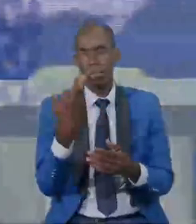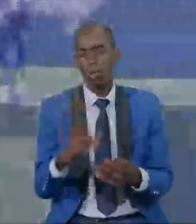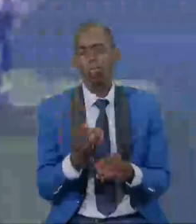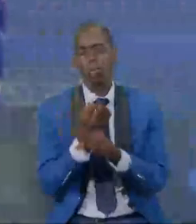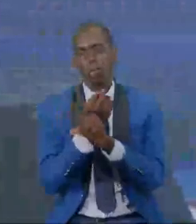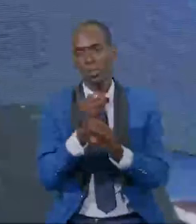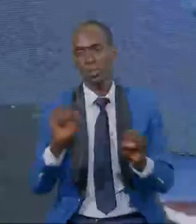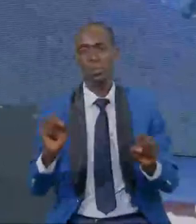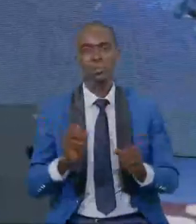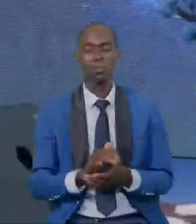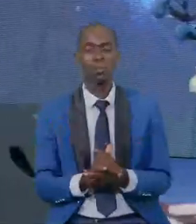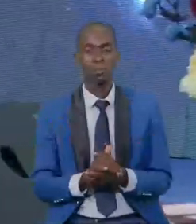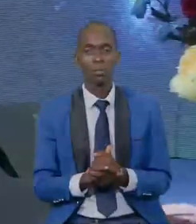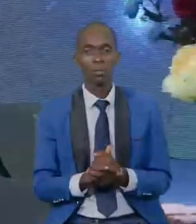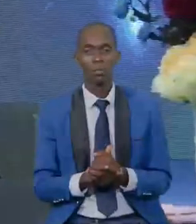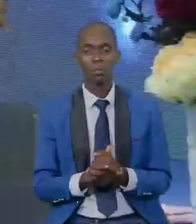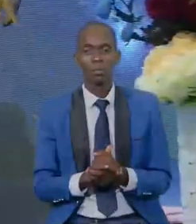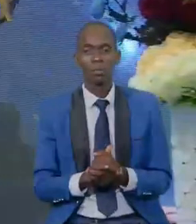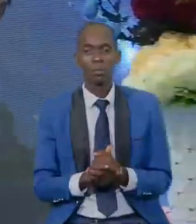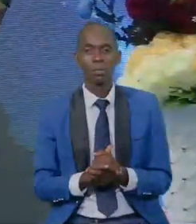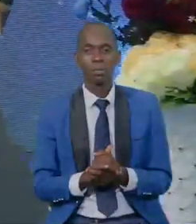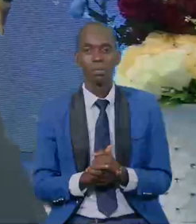boire et les